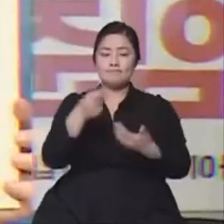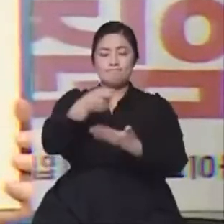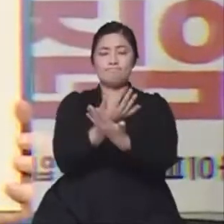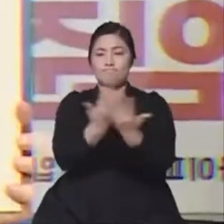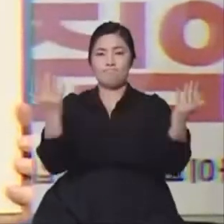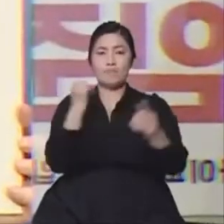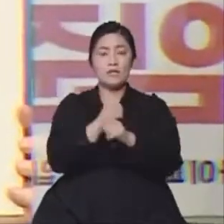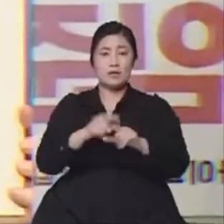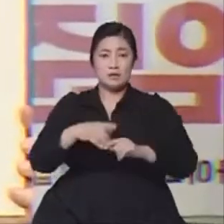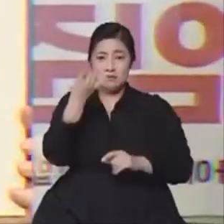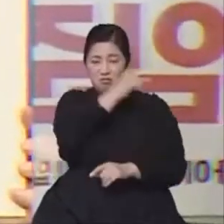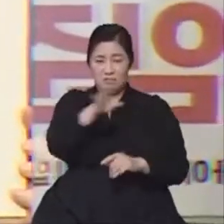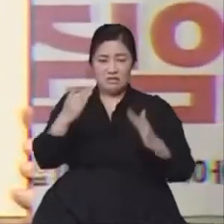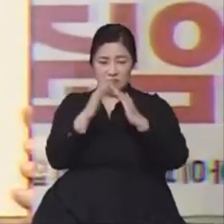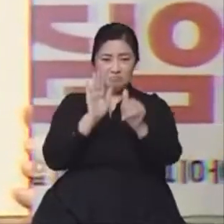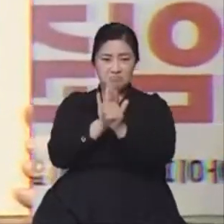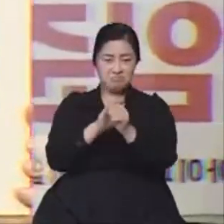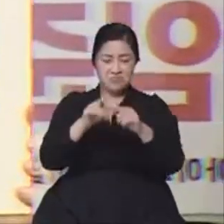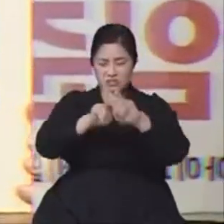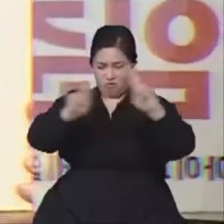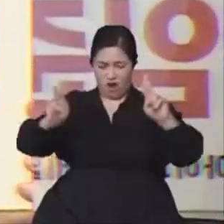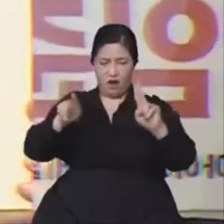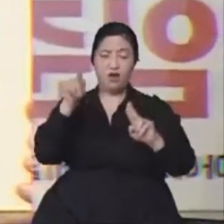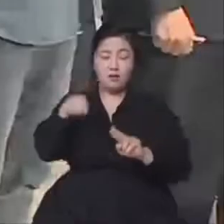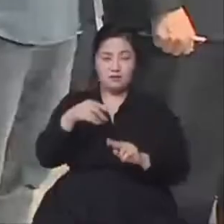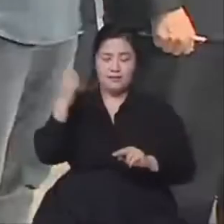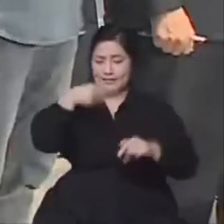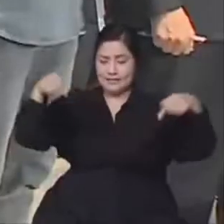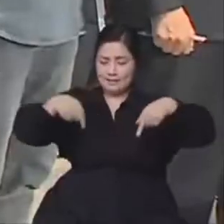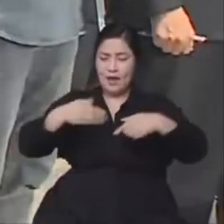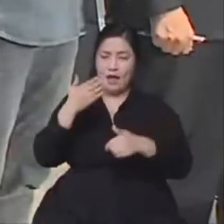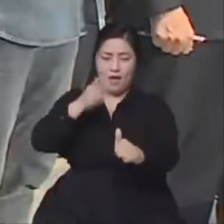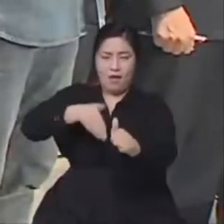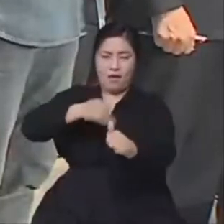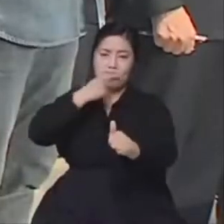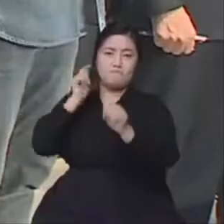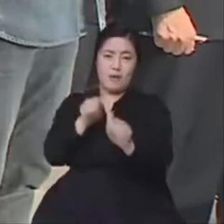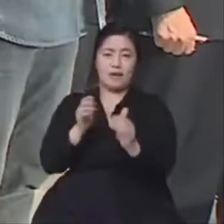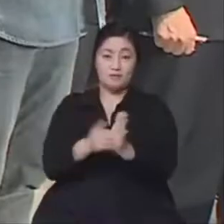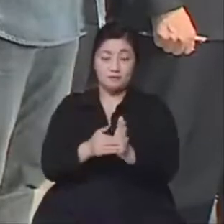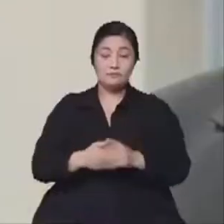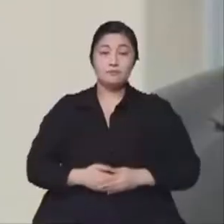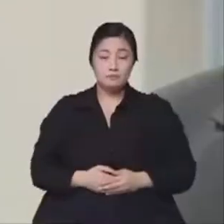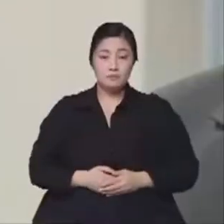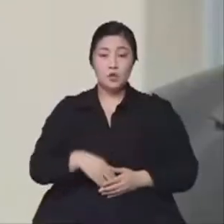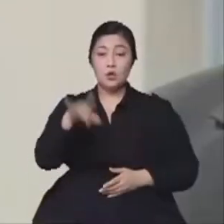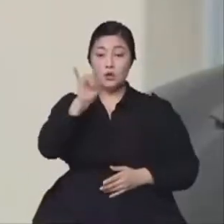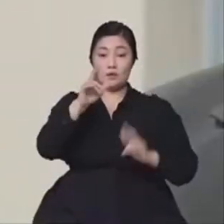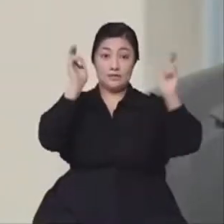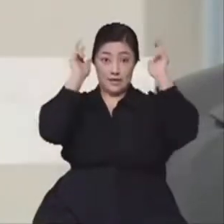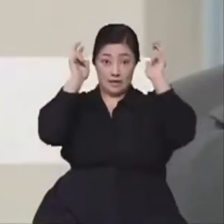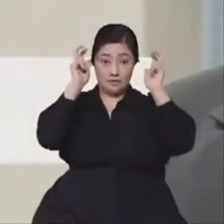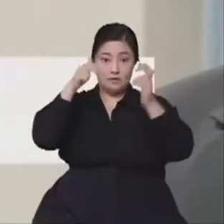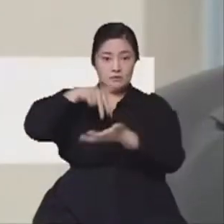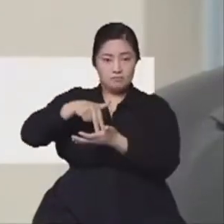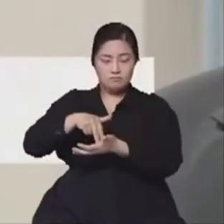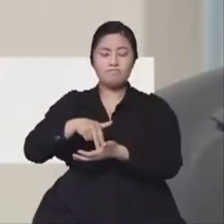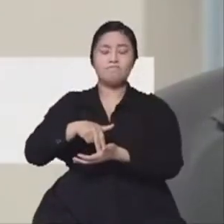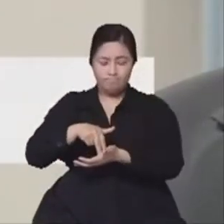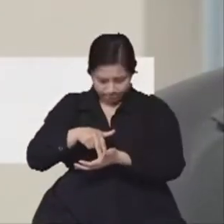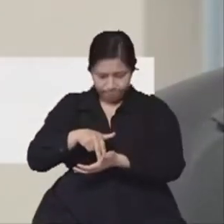열고 일방적 주거지원책 철회와 재협상을 촉구했습니다. 현대산업 측에서도